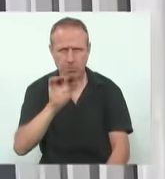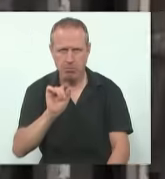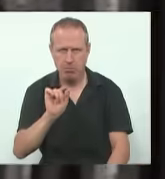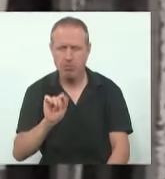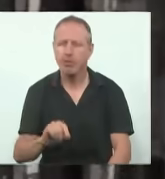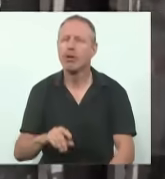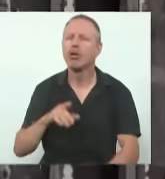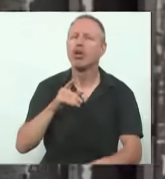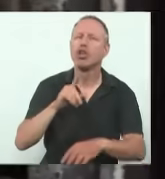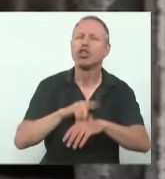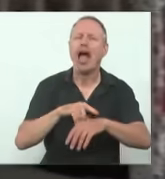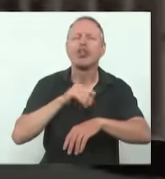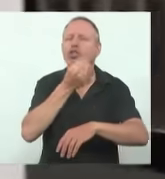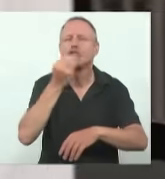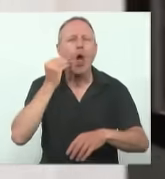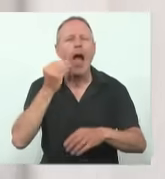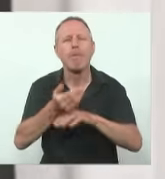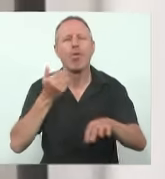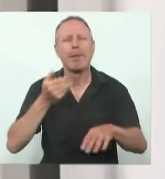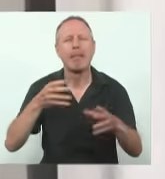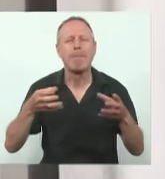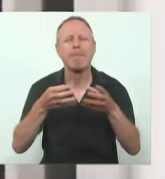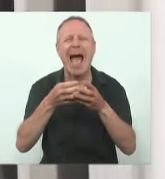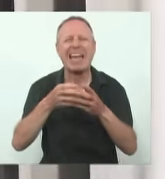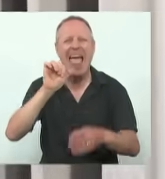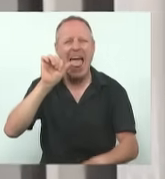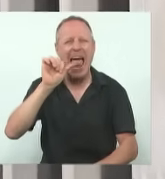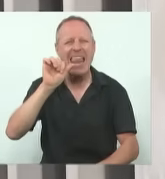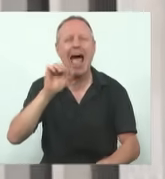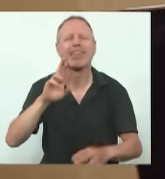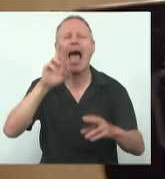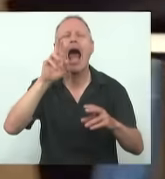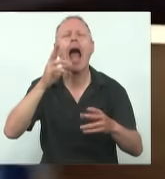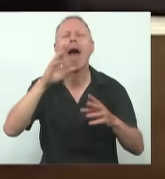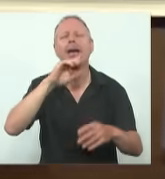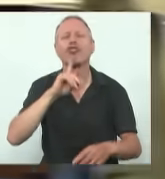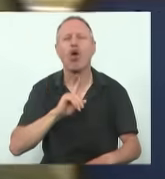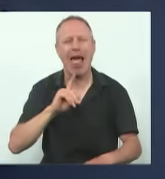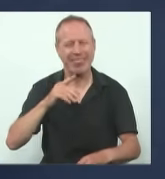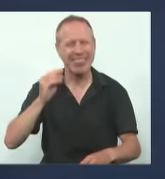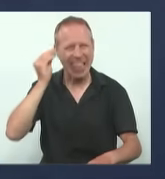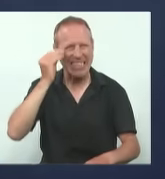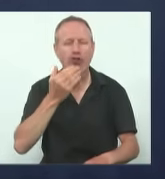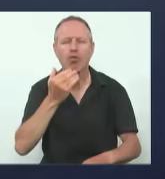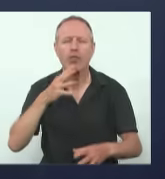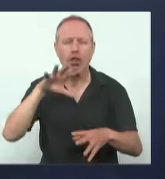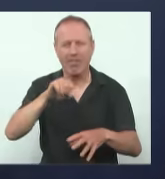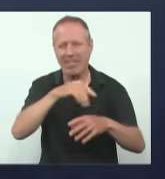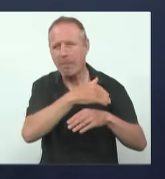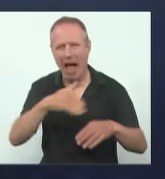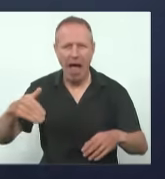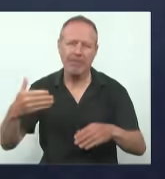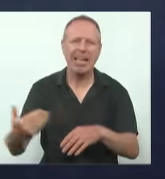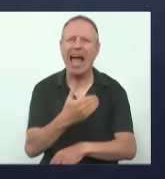מוקדמת במחנה אליעד שברמת הגולן. חיילי הגדוד החרדי נצח יהודה שתופסים כאן קו, נכנסים לשיעור התורה הקבוע